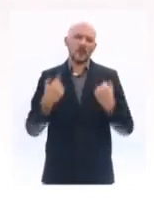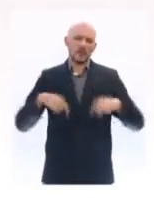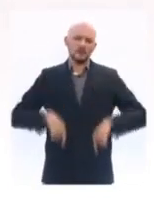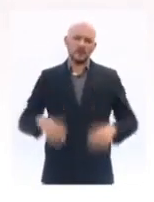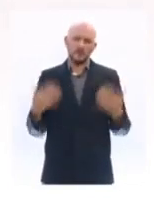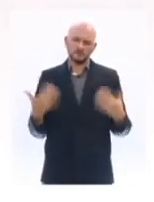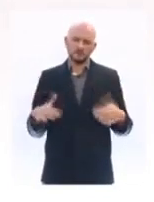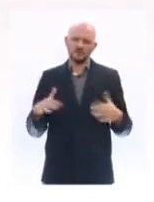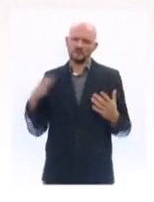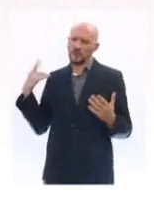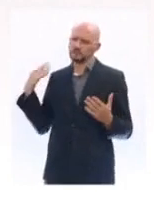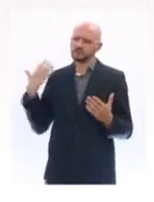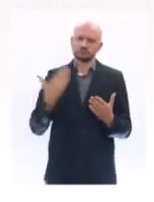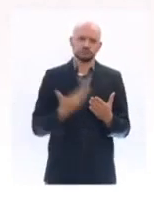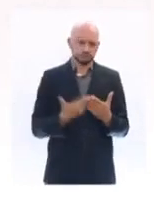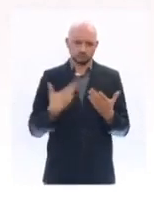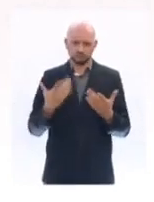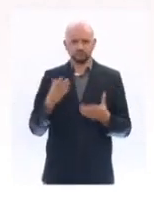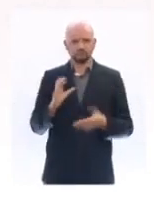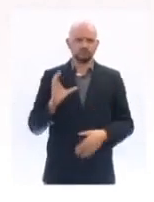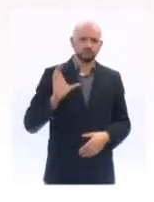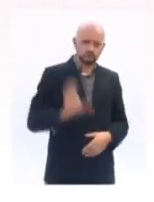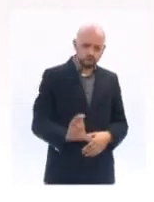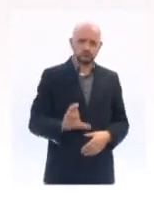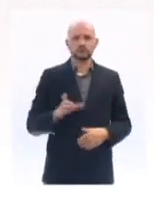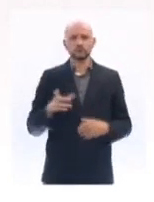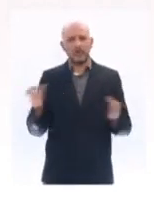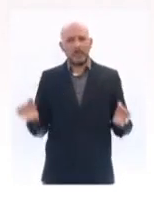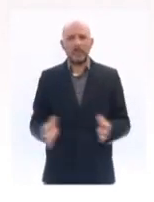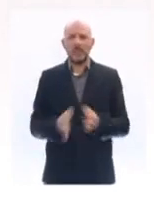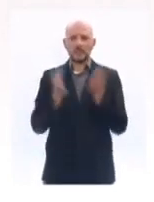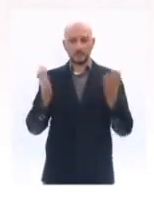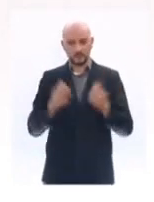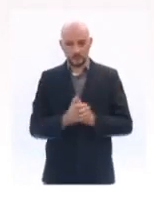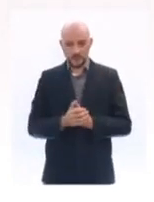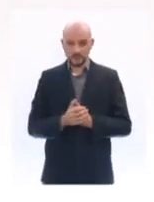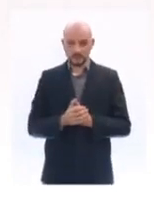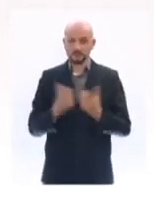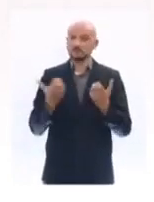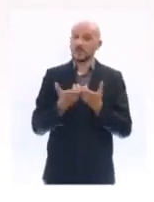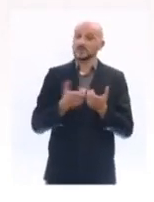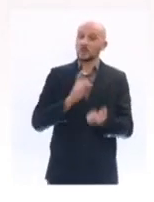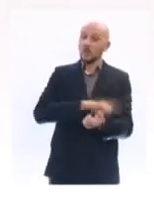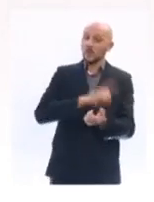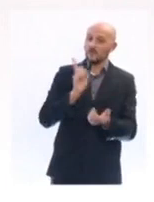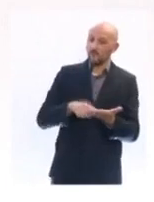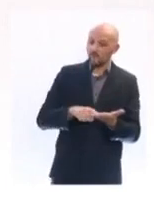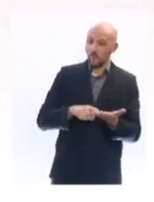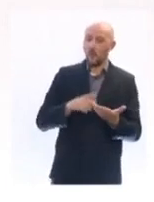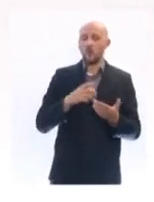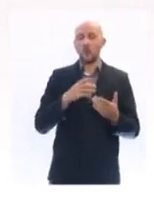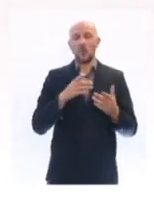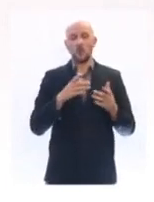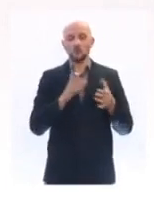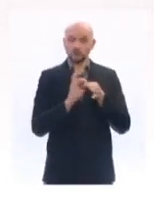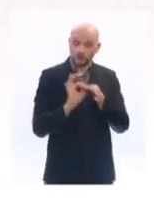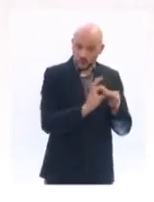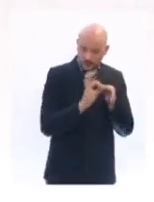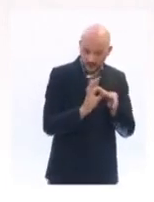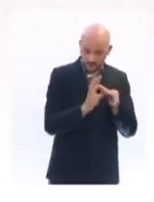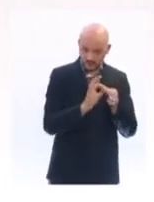et les prêts garantis par l'État. Ces aides ont déjà été renforcées à la suite des